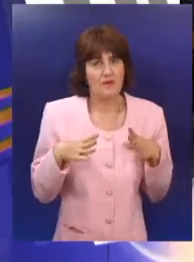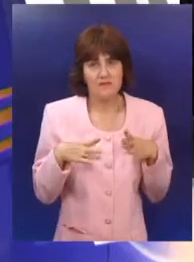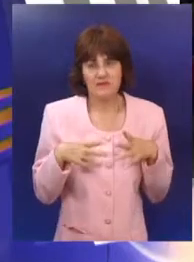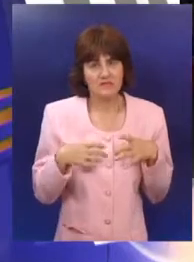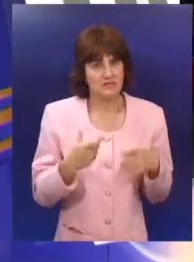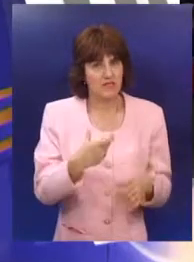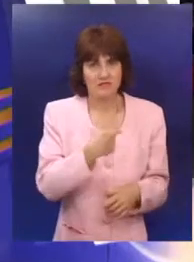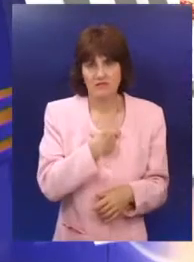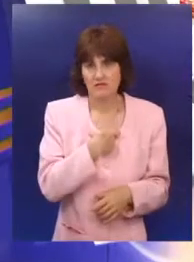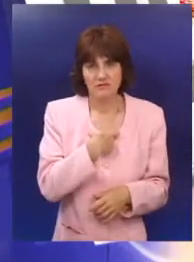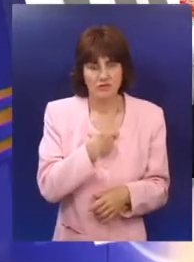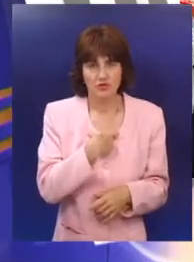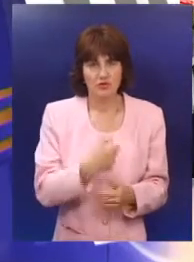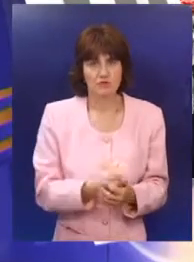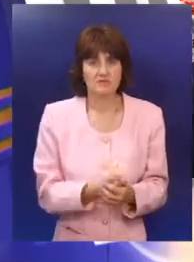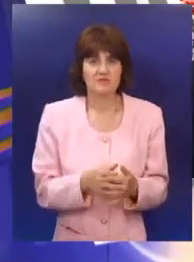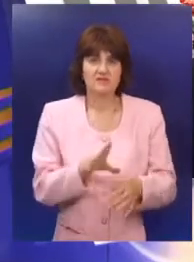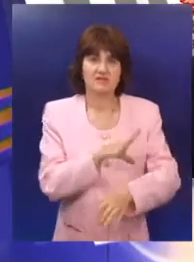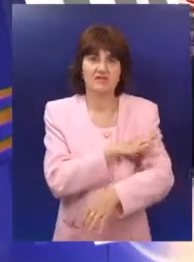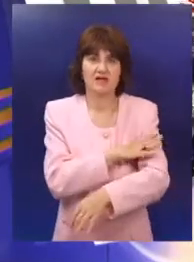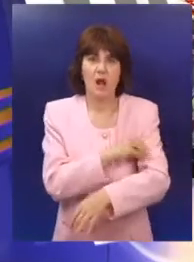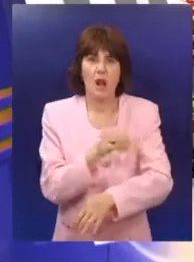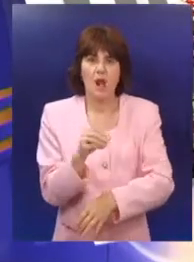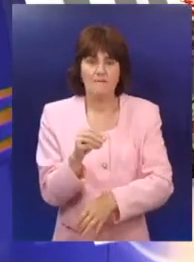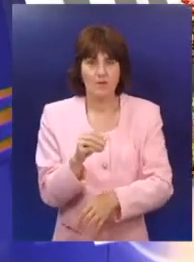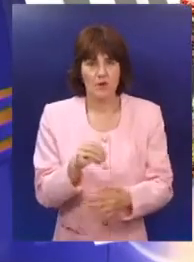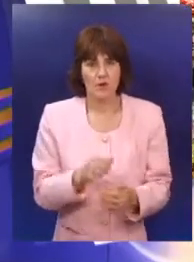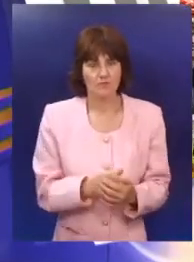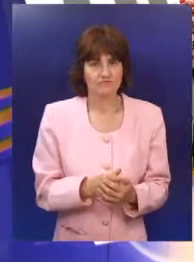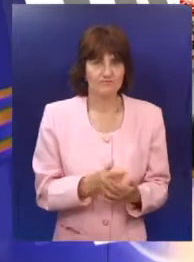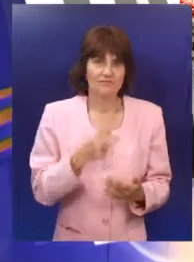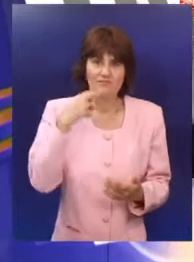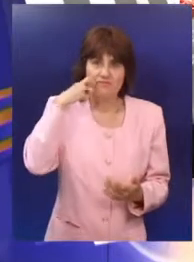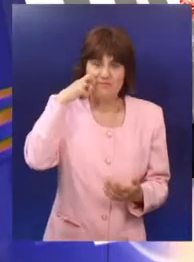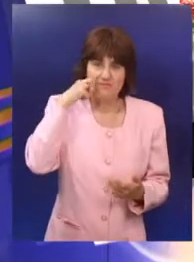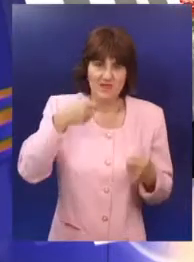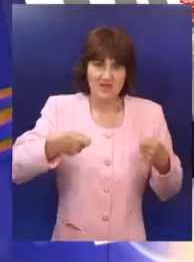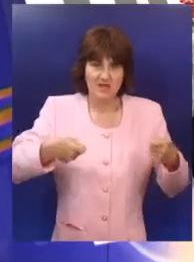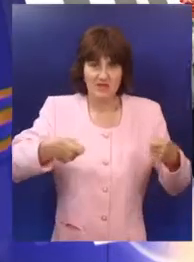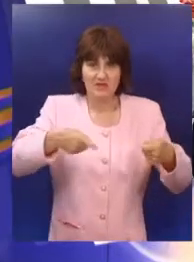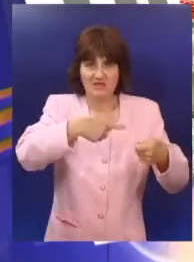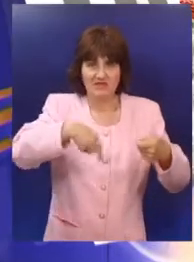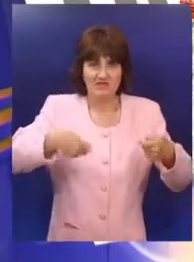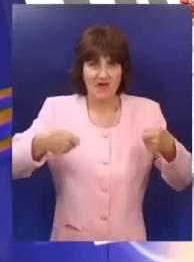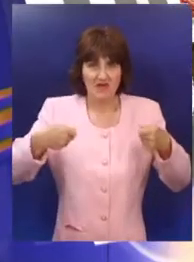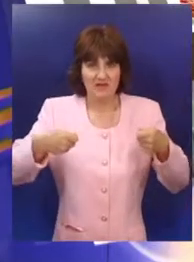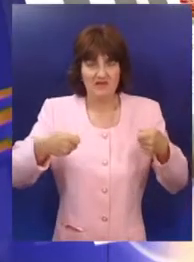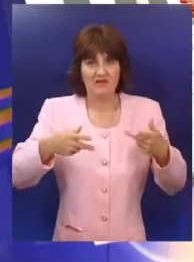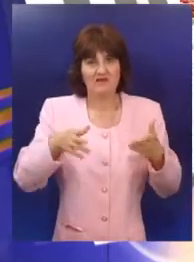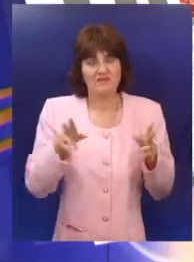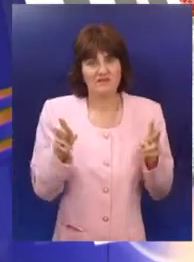ne stigne mi. Slabo se nalazi mesa, sve tanje i tanje, što bi